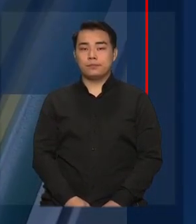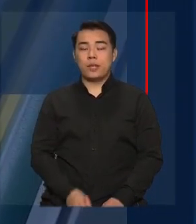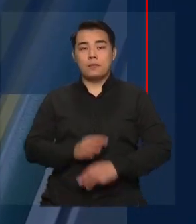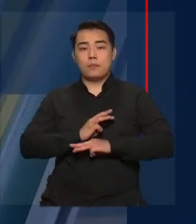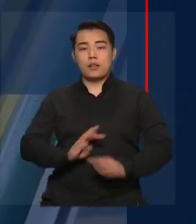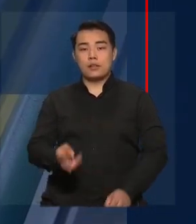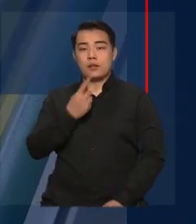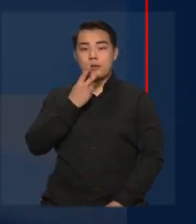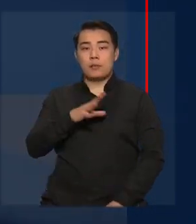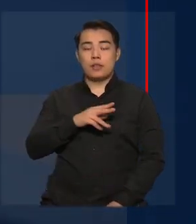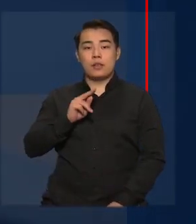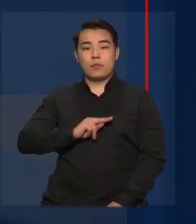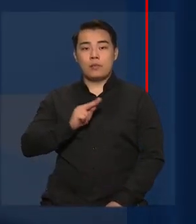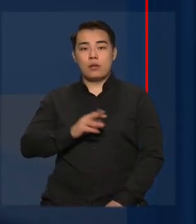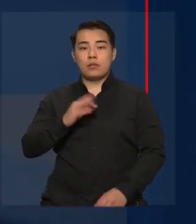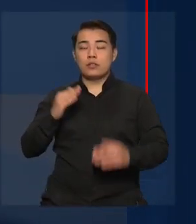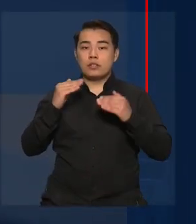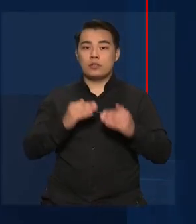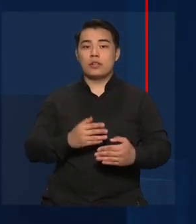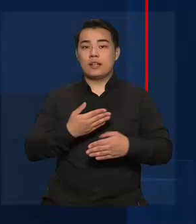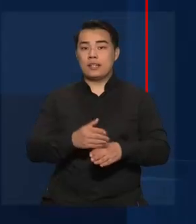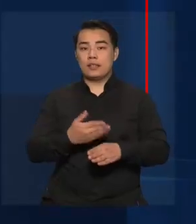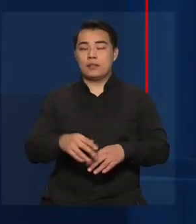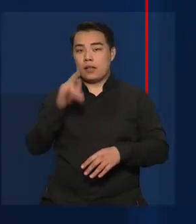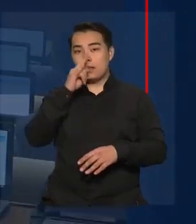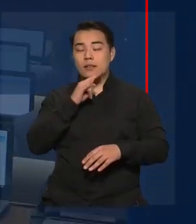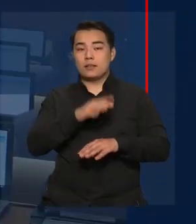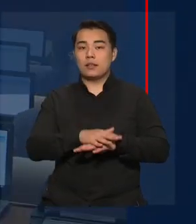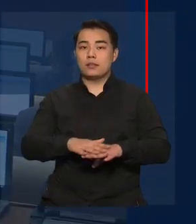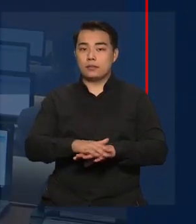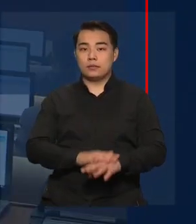В Мажилисе рассмотрели меры по снижению закредитованности казахстанцев.